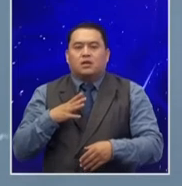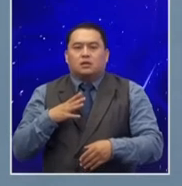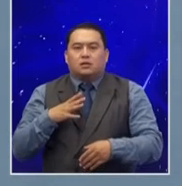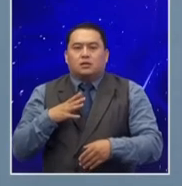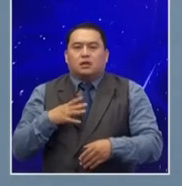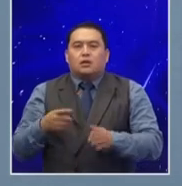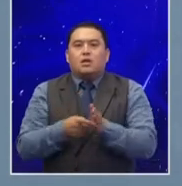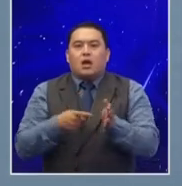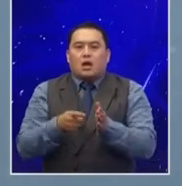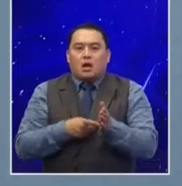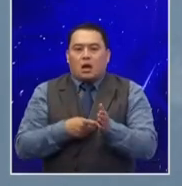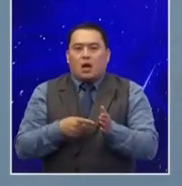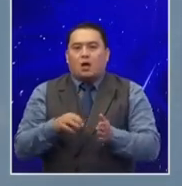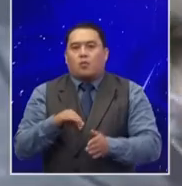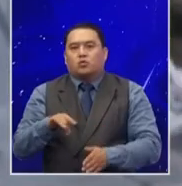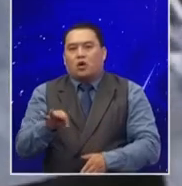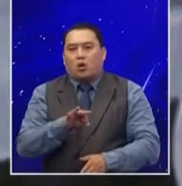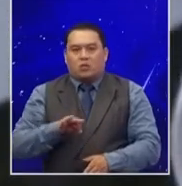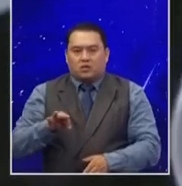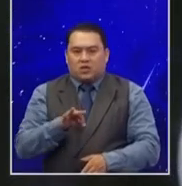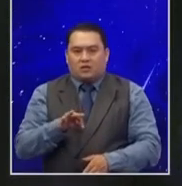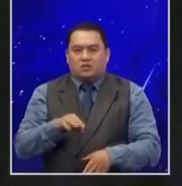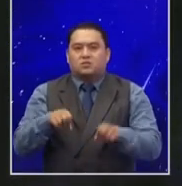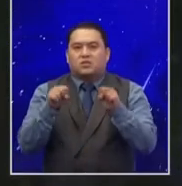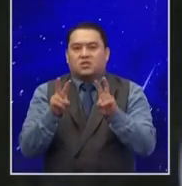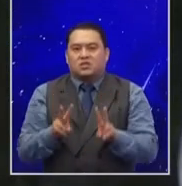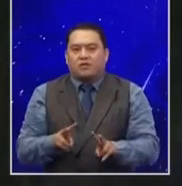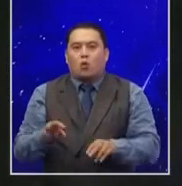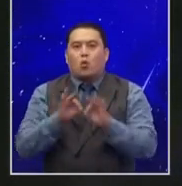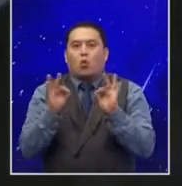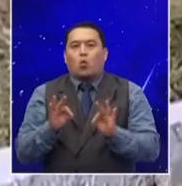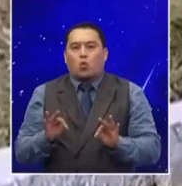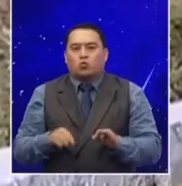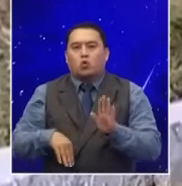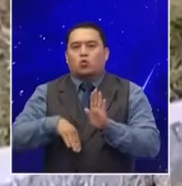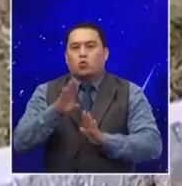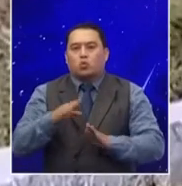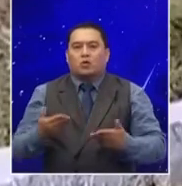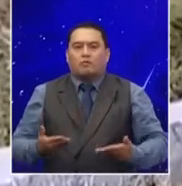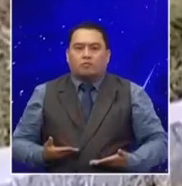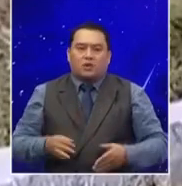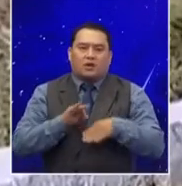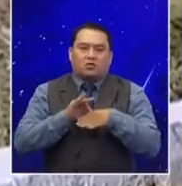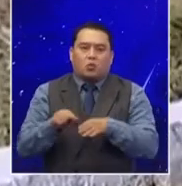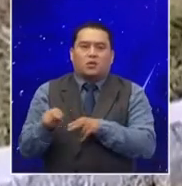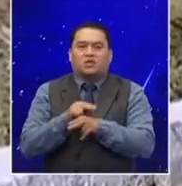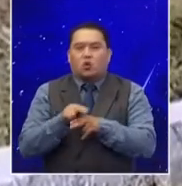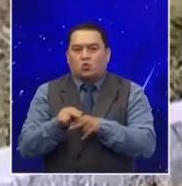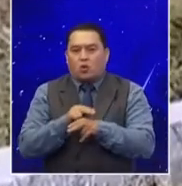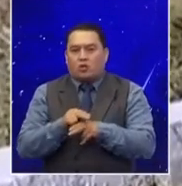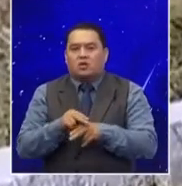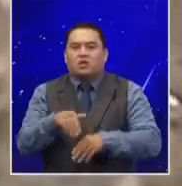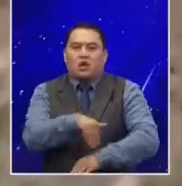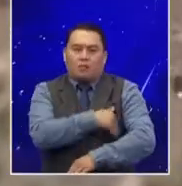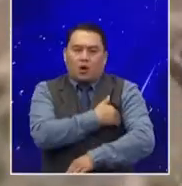и в Карагандинской, а также Акмолинской областях. По словам специалистов, осень – лучший сезон для проведения этой процедуры.